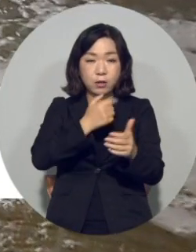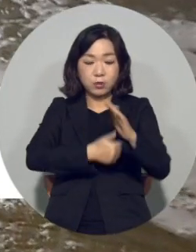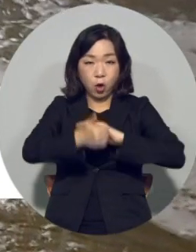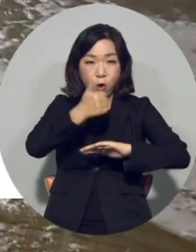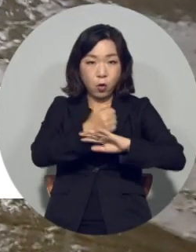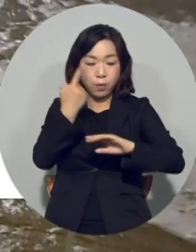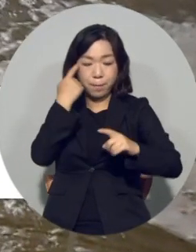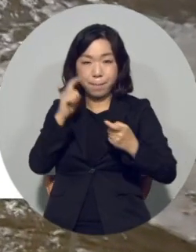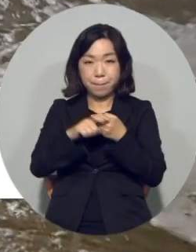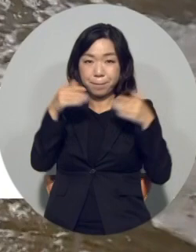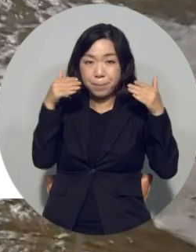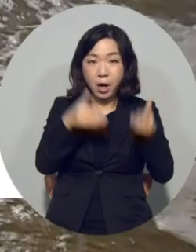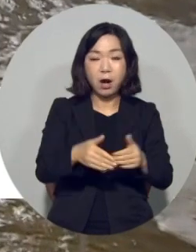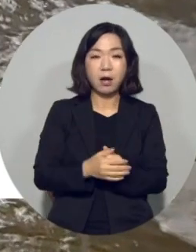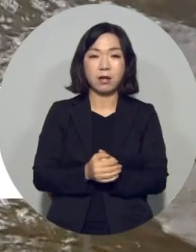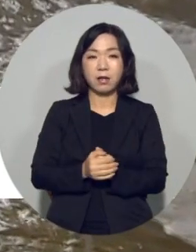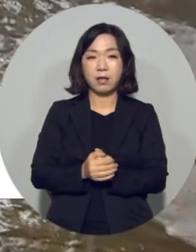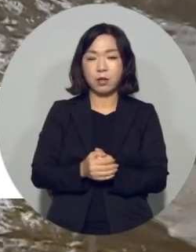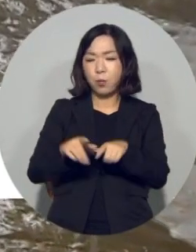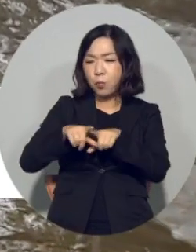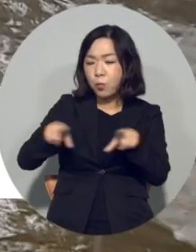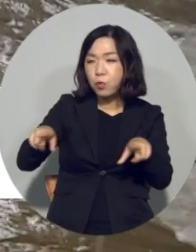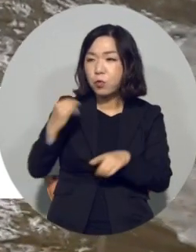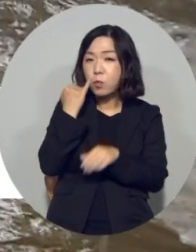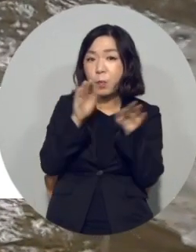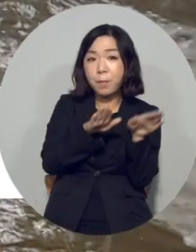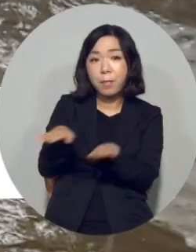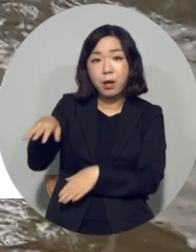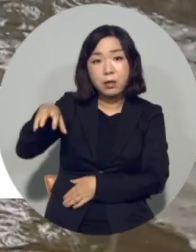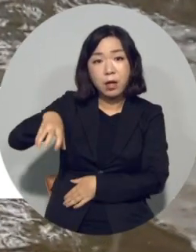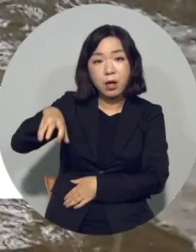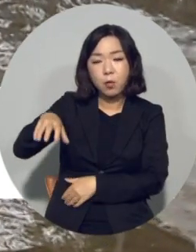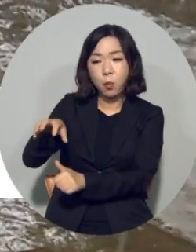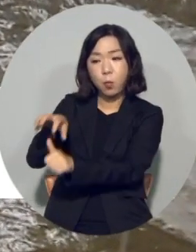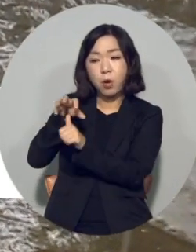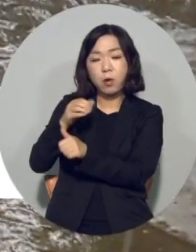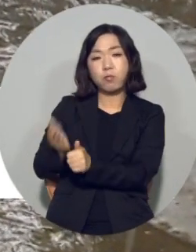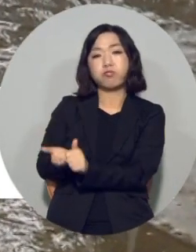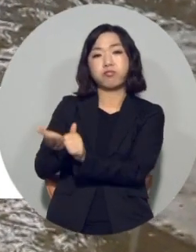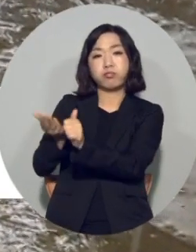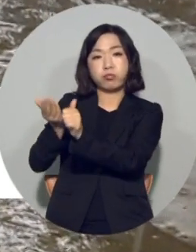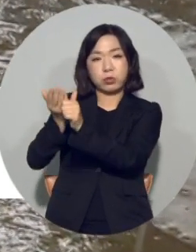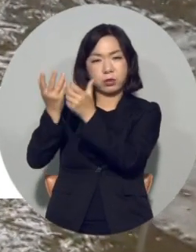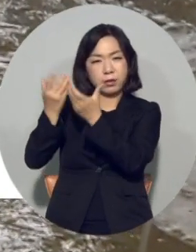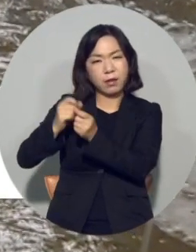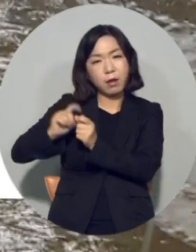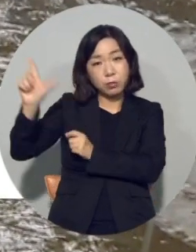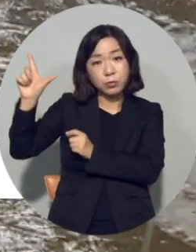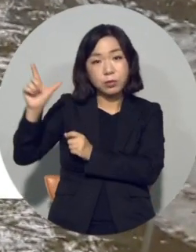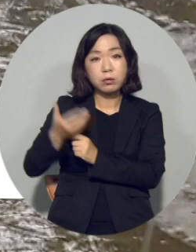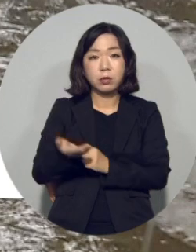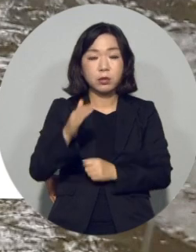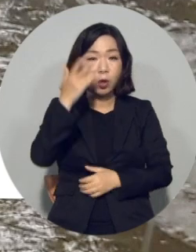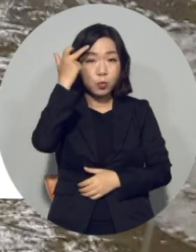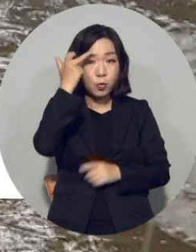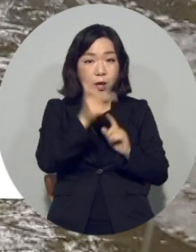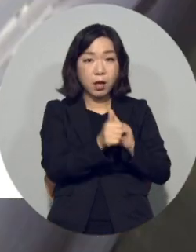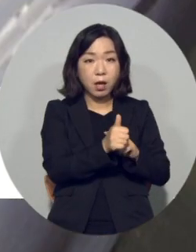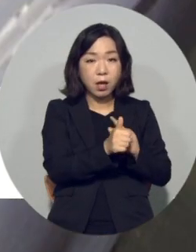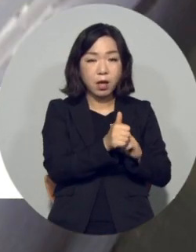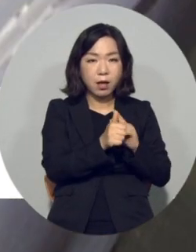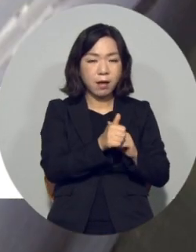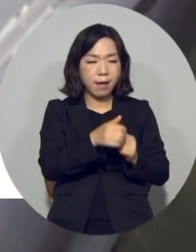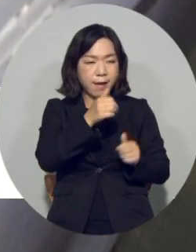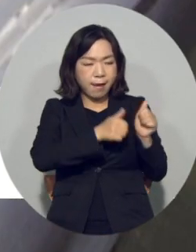있습니다 흰다리 새우는 일반적으로 해안가에서 바닷물을 이용해 양식하는 사례가 대부분이지만 최신 을 시행 착오를